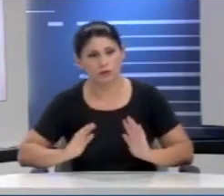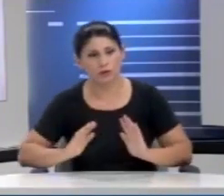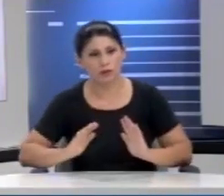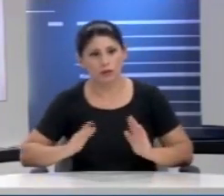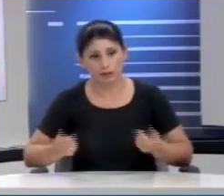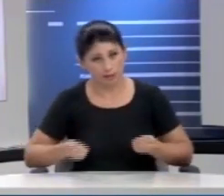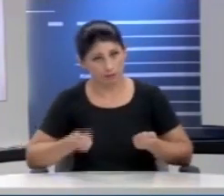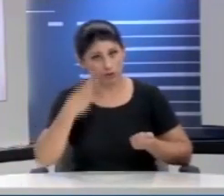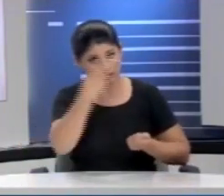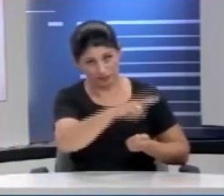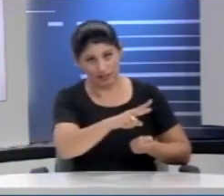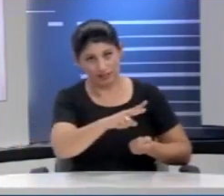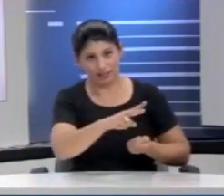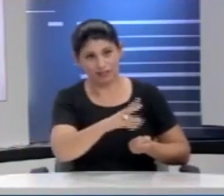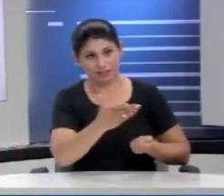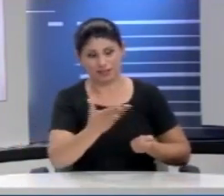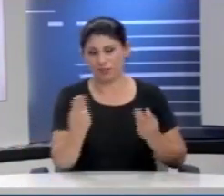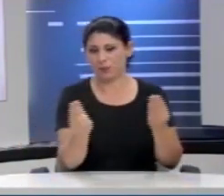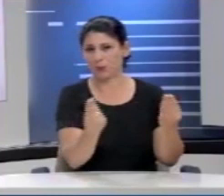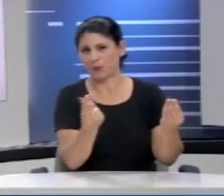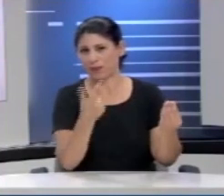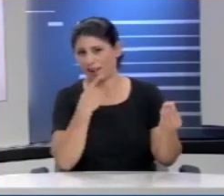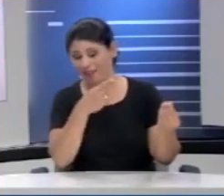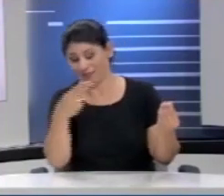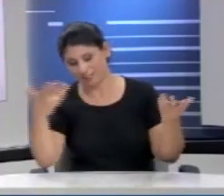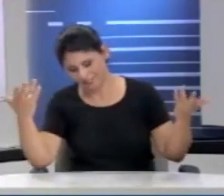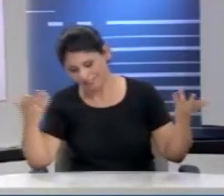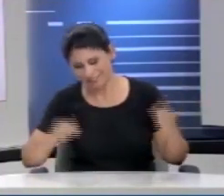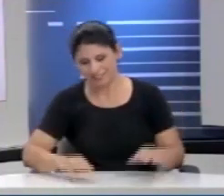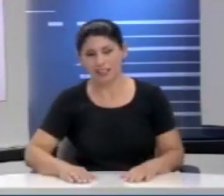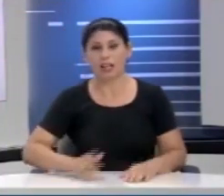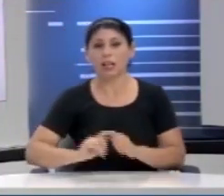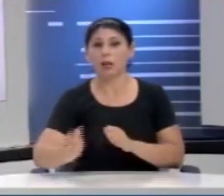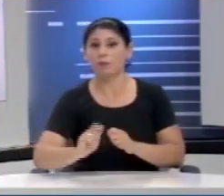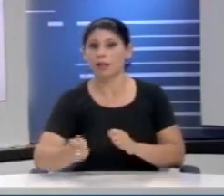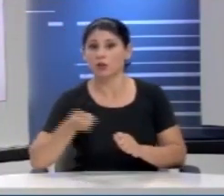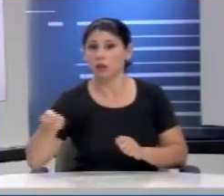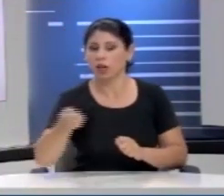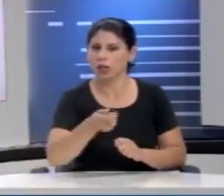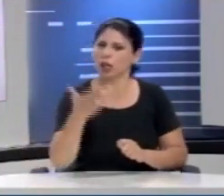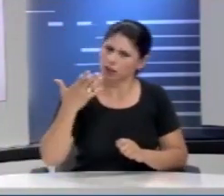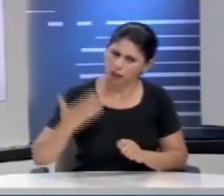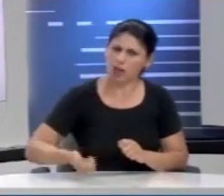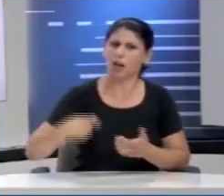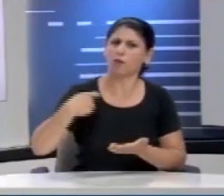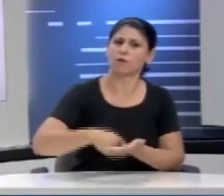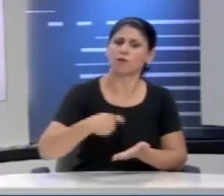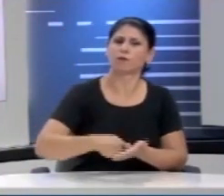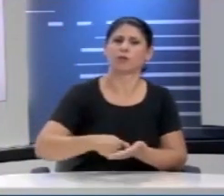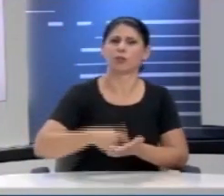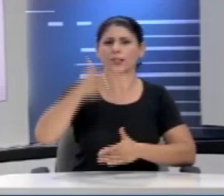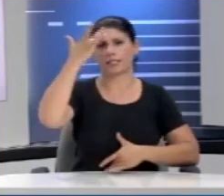να χρησιμοποιήσω τη δική σας σικάτη έκφραση, να αποπληρώσουν τα χρέη τους και να αποκτήσουν